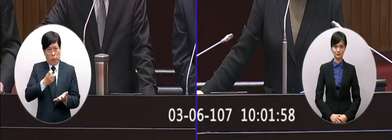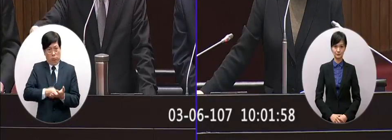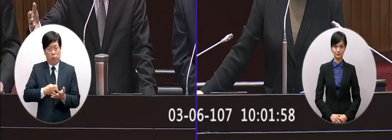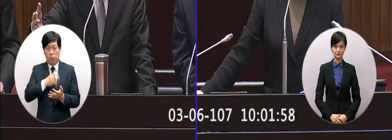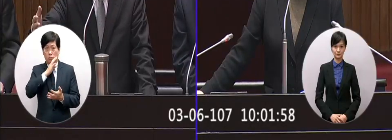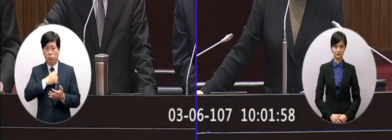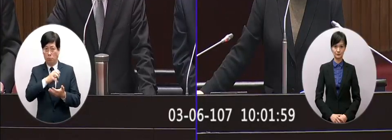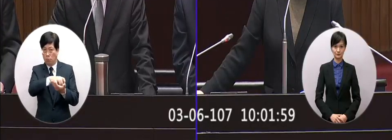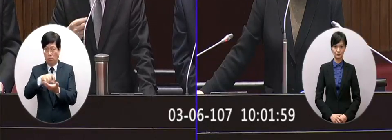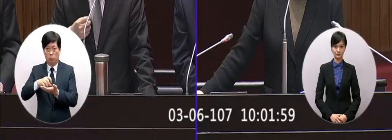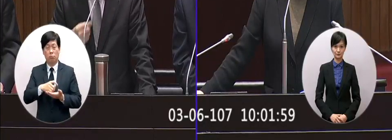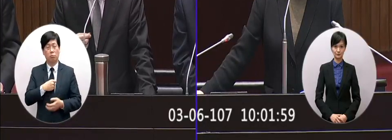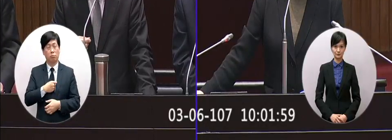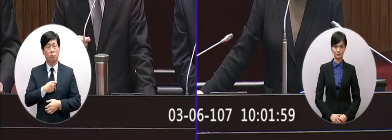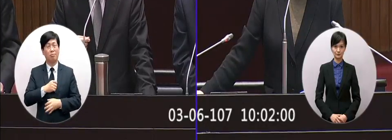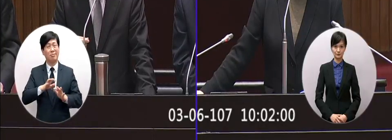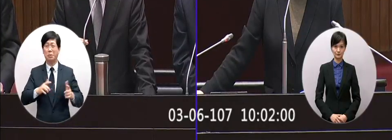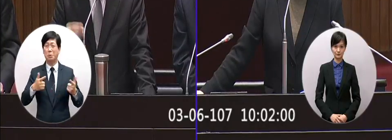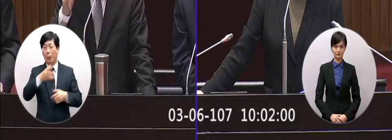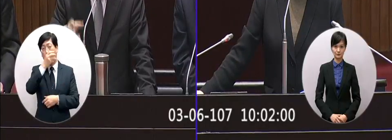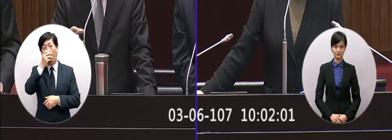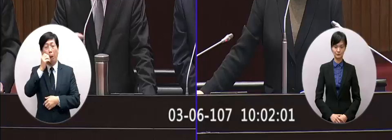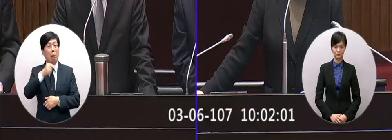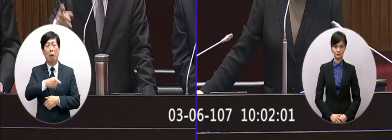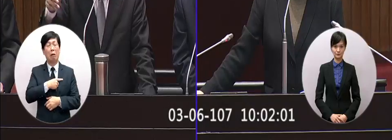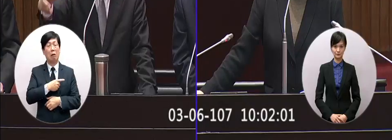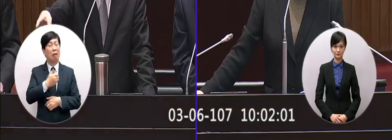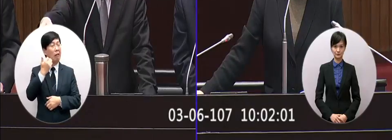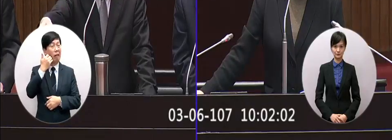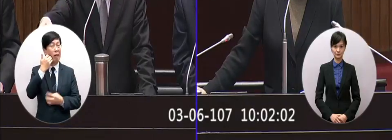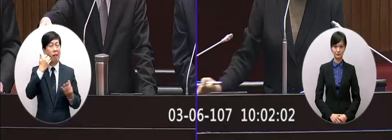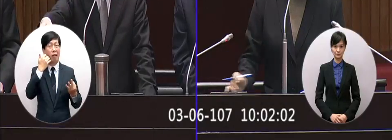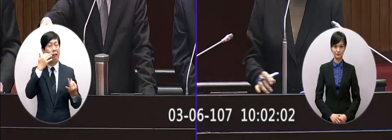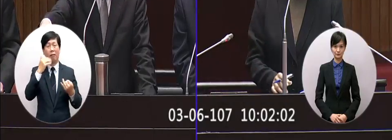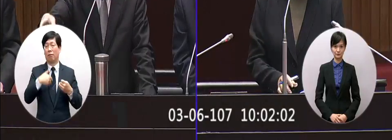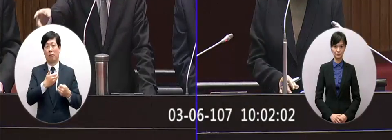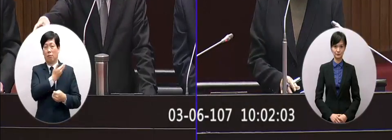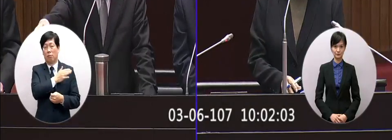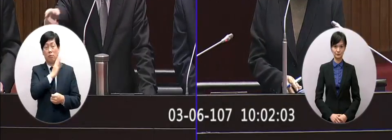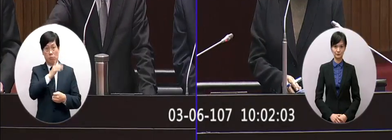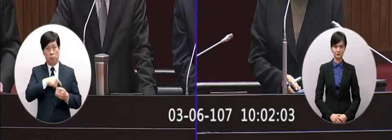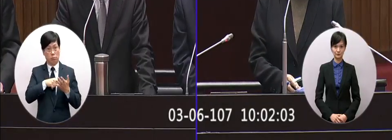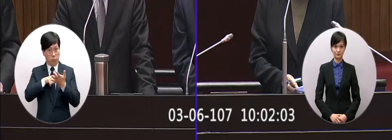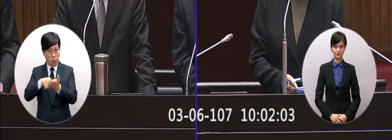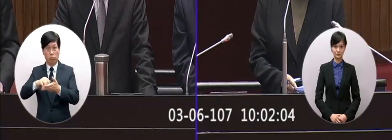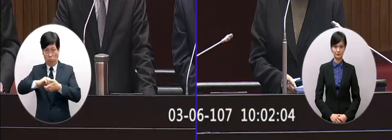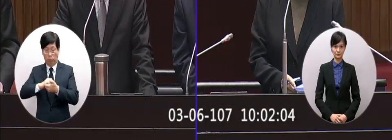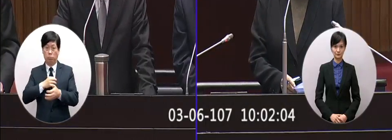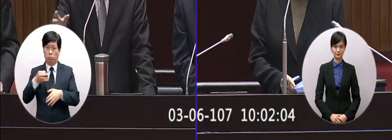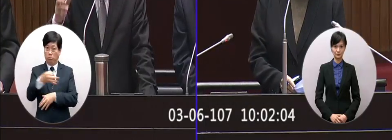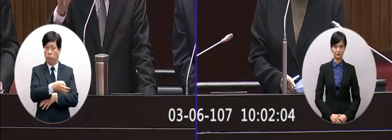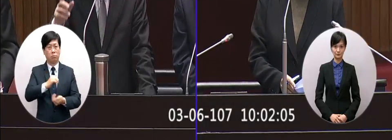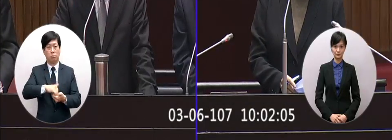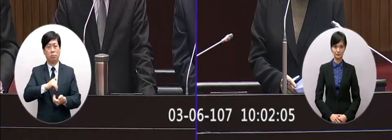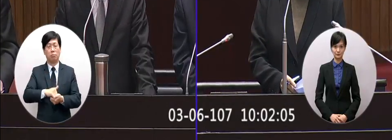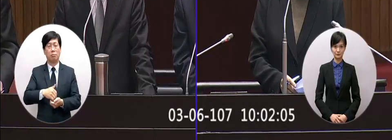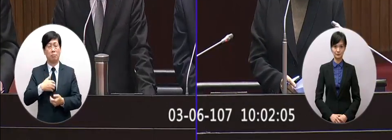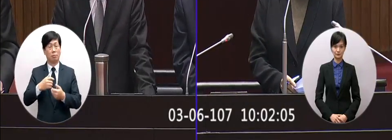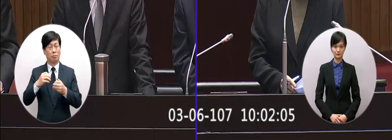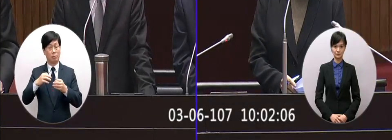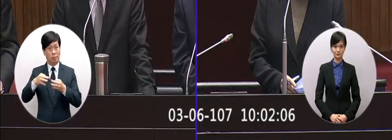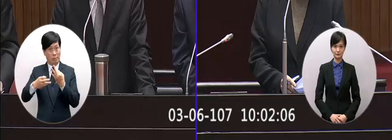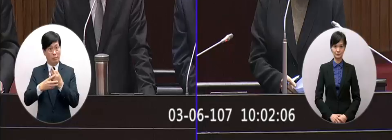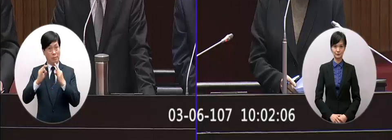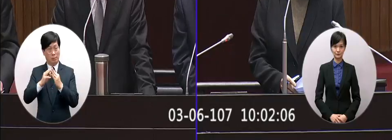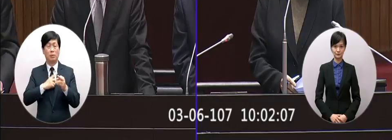的商业放款的程序。今天并不是说，任何一个人讲说，这个工程要放款，它就放款。本身商业银行